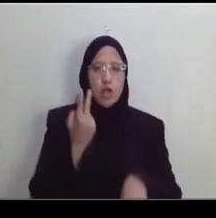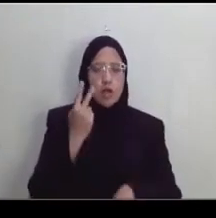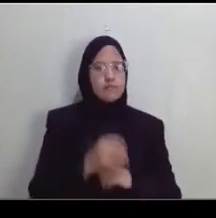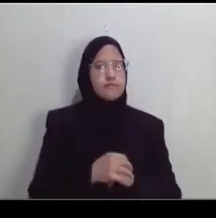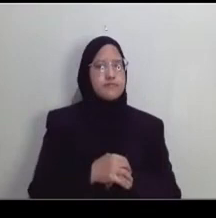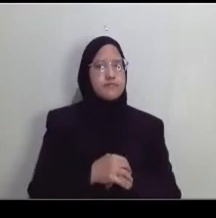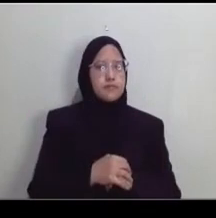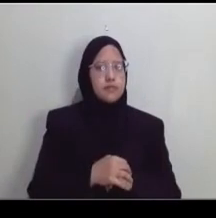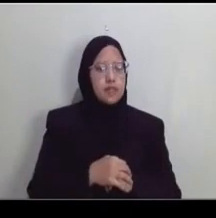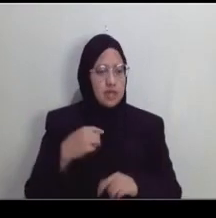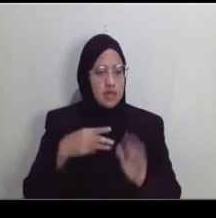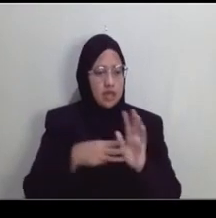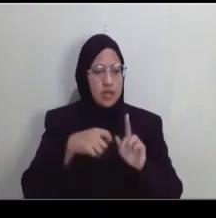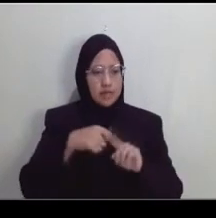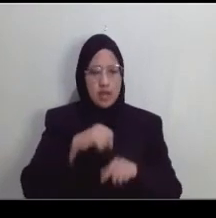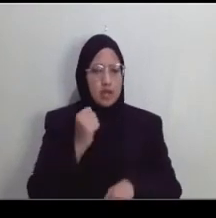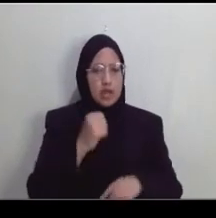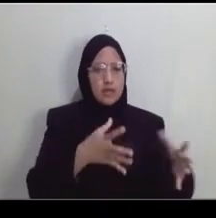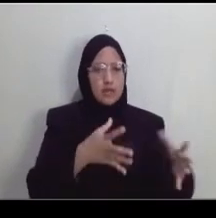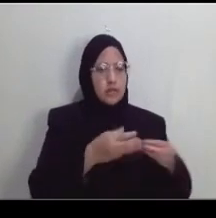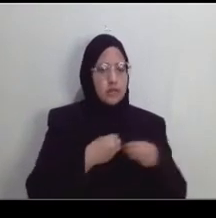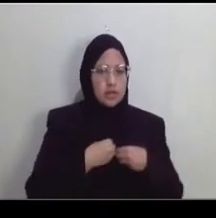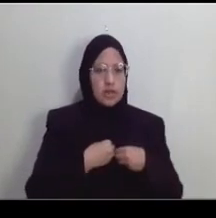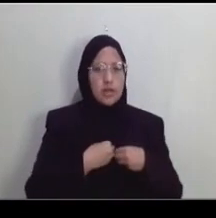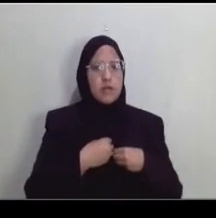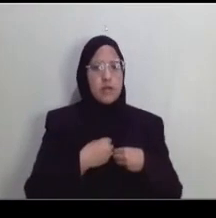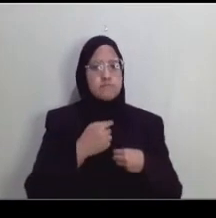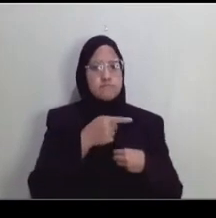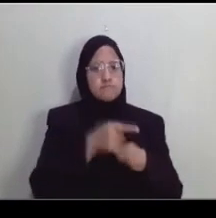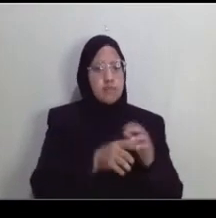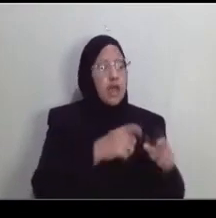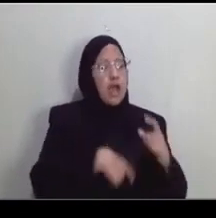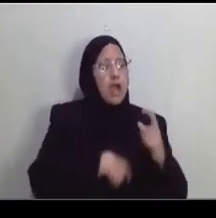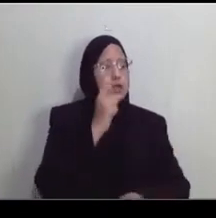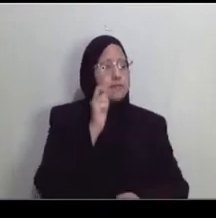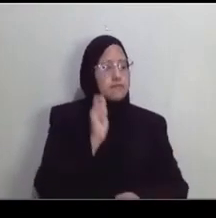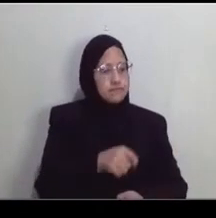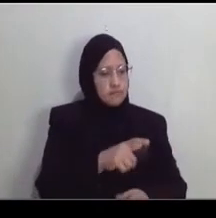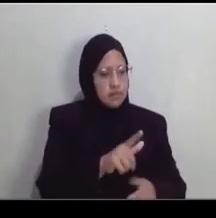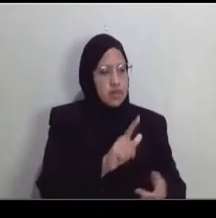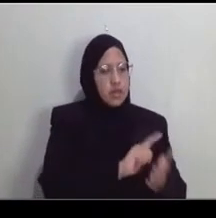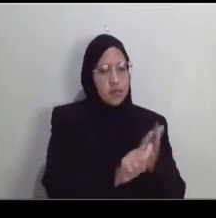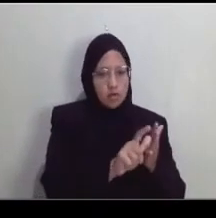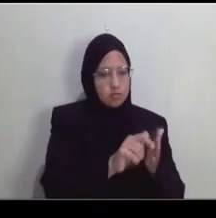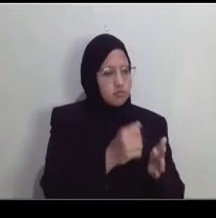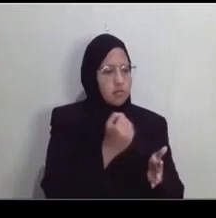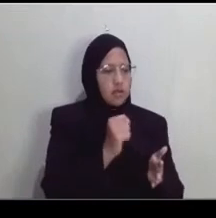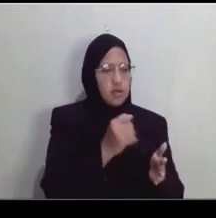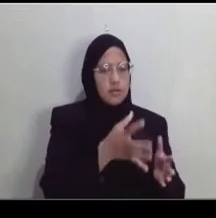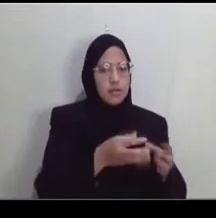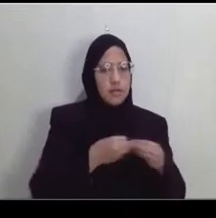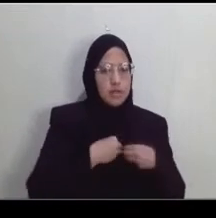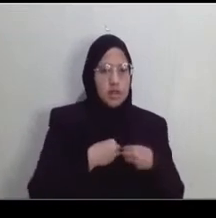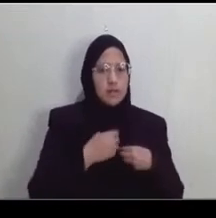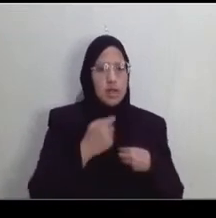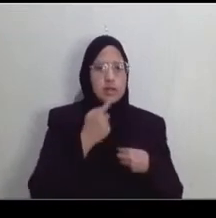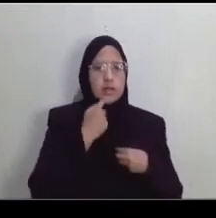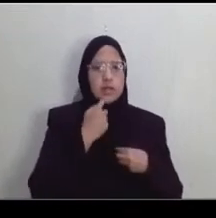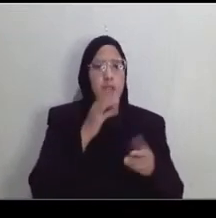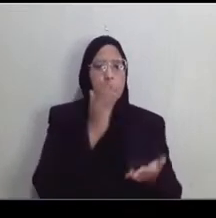menerima putusan majelis kehormatan nomor 2 Gar Mir mkmk Gar l Gar